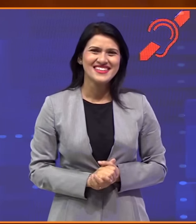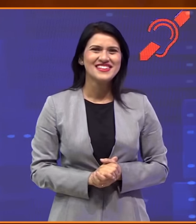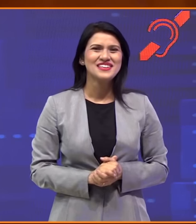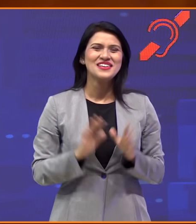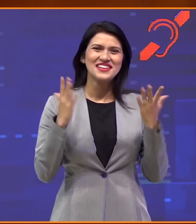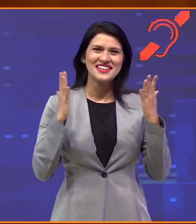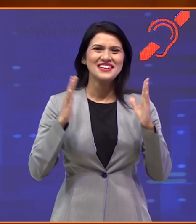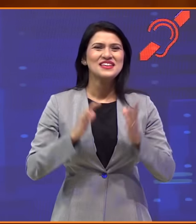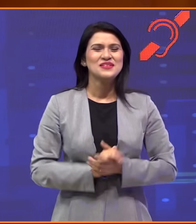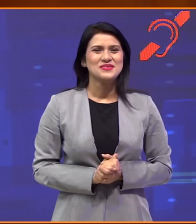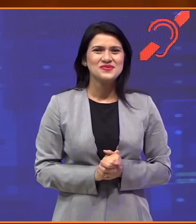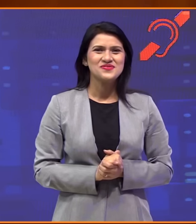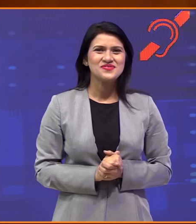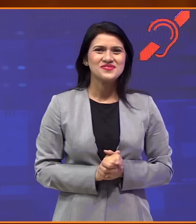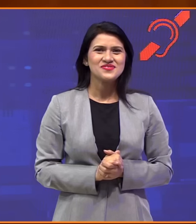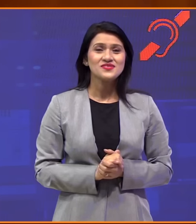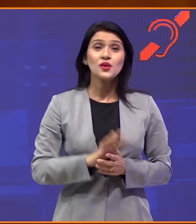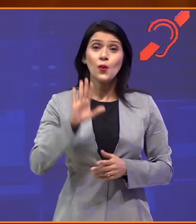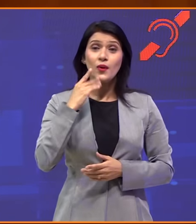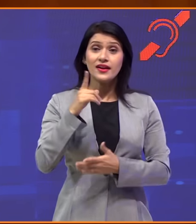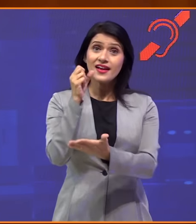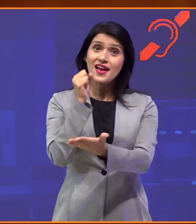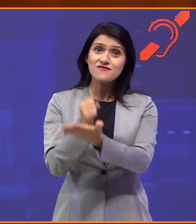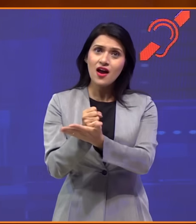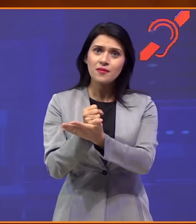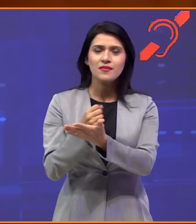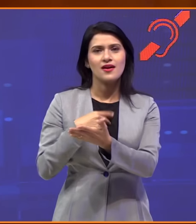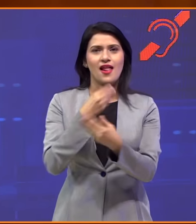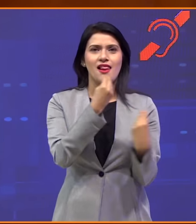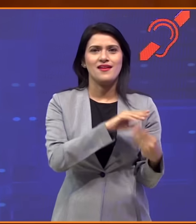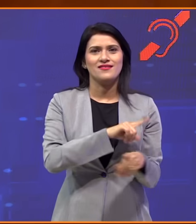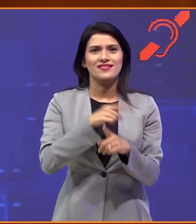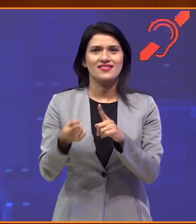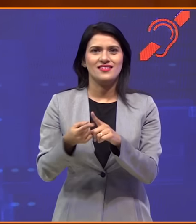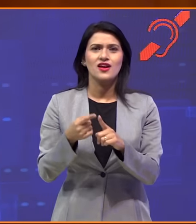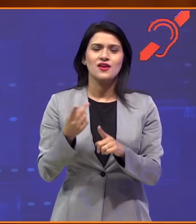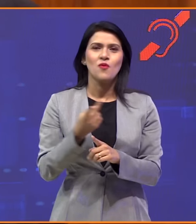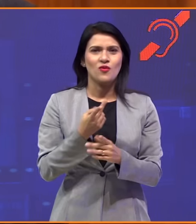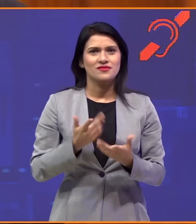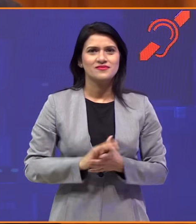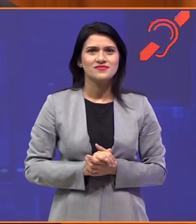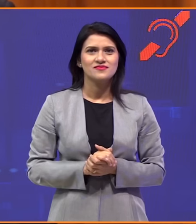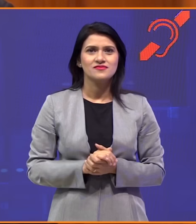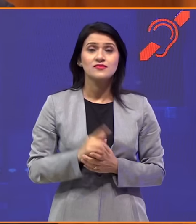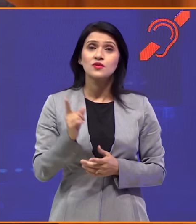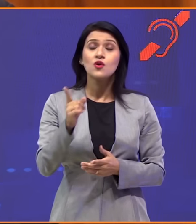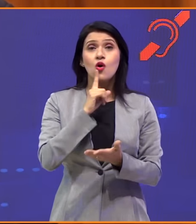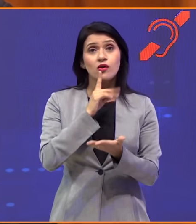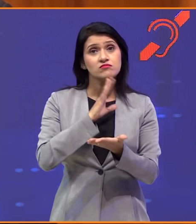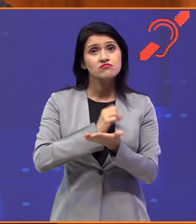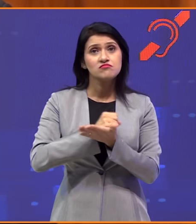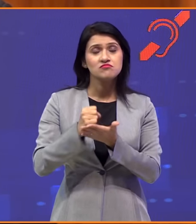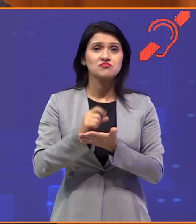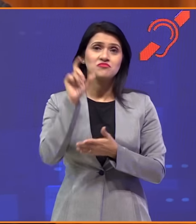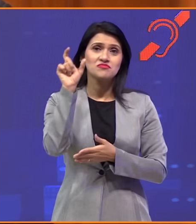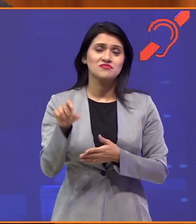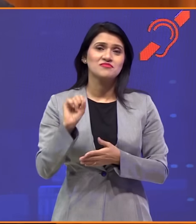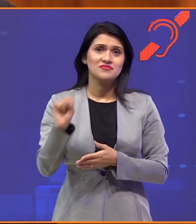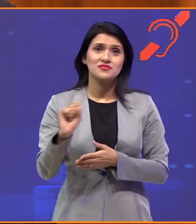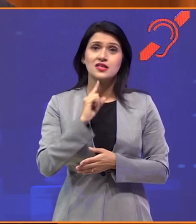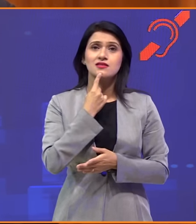पहले उसके बाद यह जब होगा तो मैं वो भी कर लूंगा सर और मुझे नहीं पता था कि वो आदमी इतना सीरियस था इस बात को लेकर